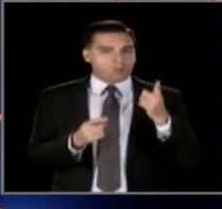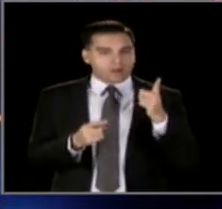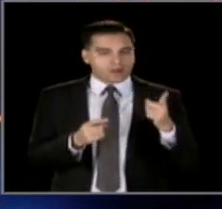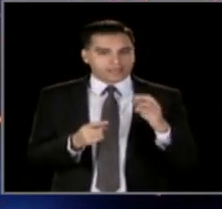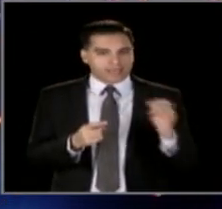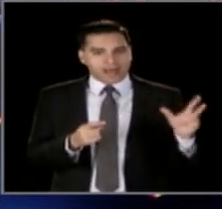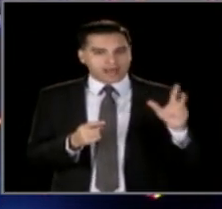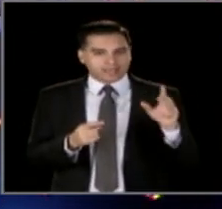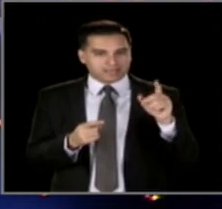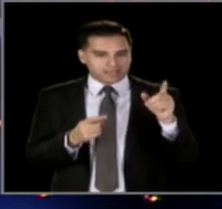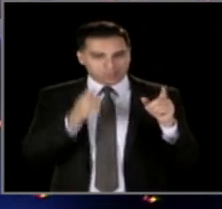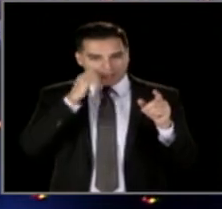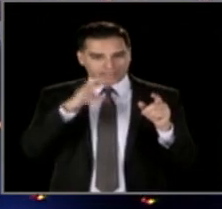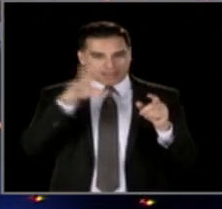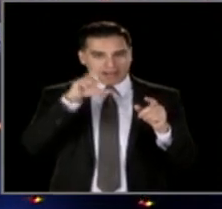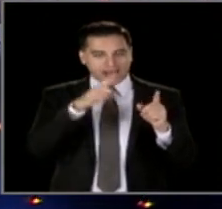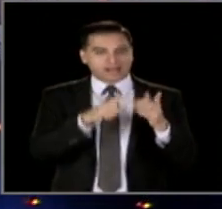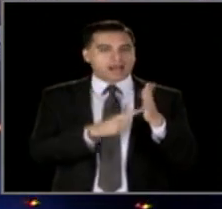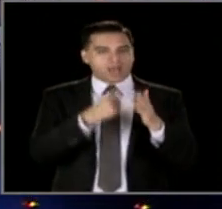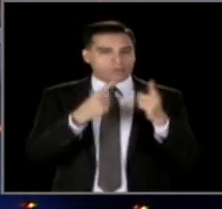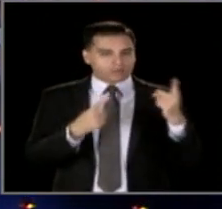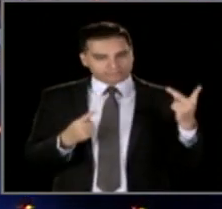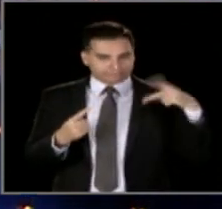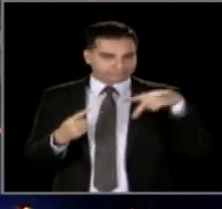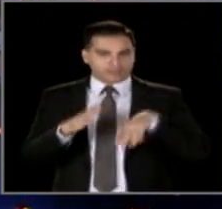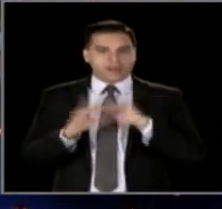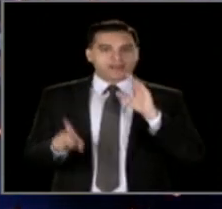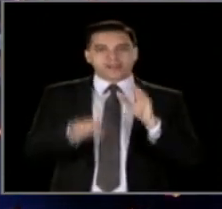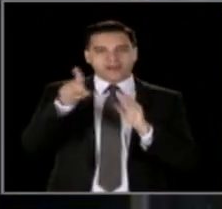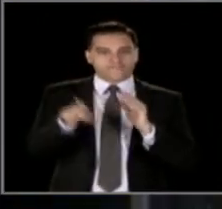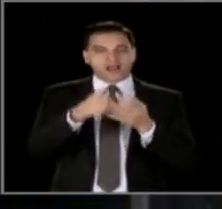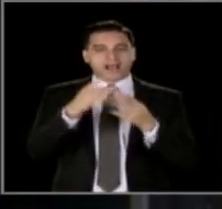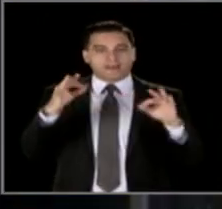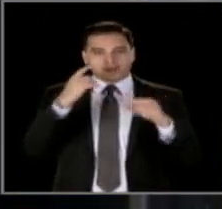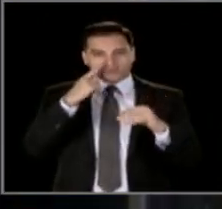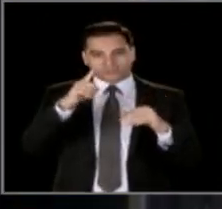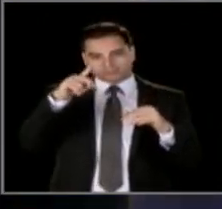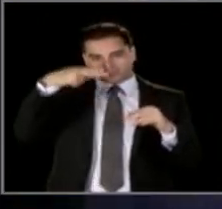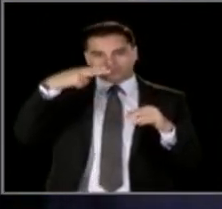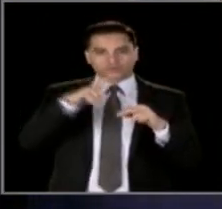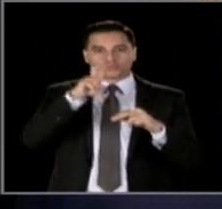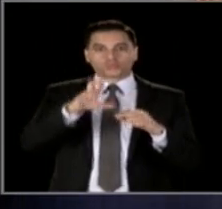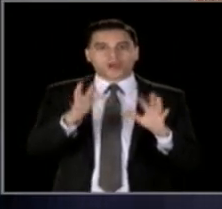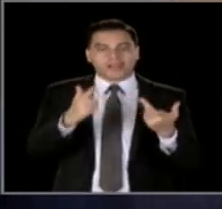النصر، وهنشوف موضوع السؤال إيه. لفة كاملة يا جلال، تفضل.